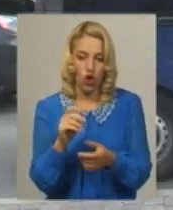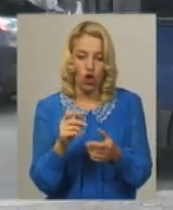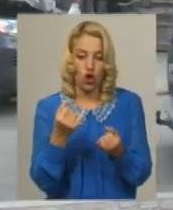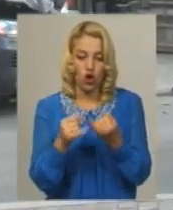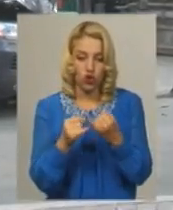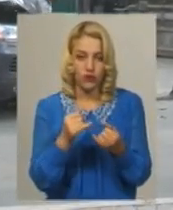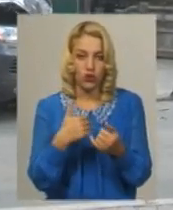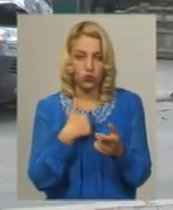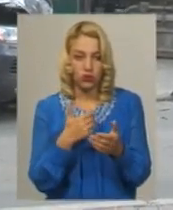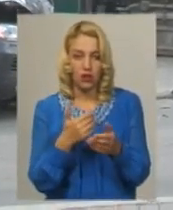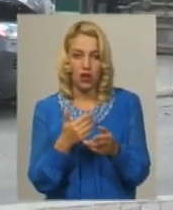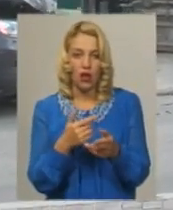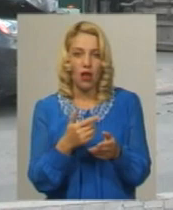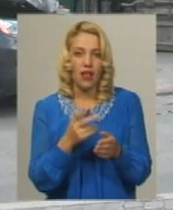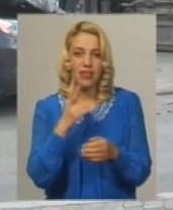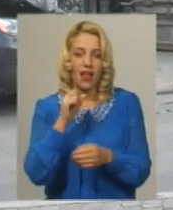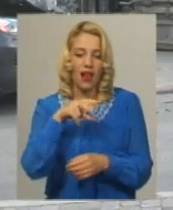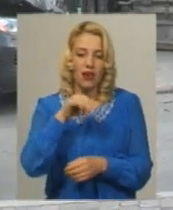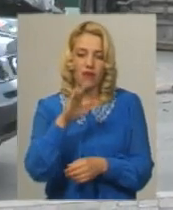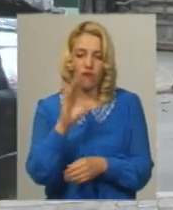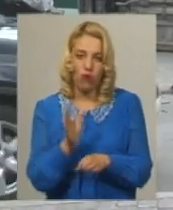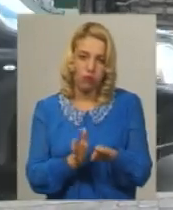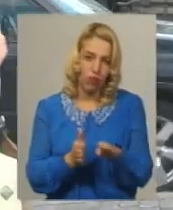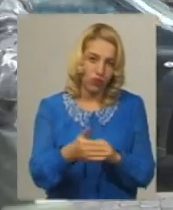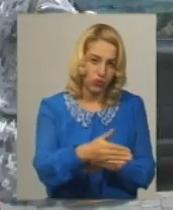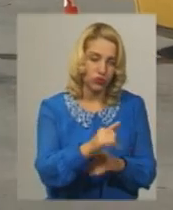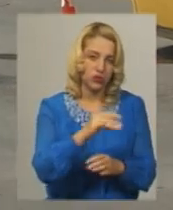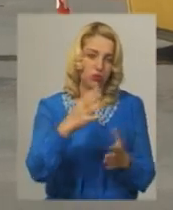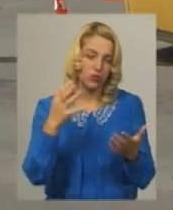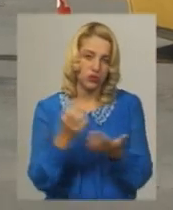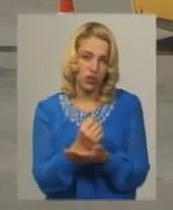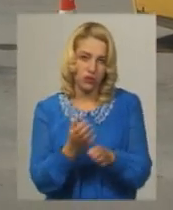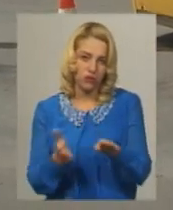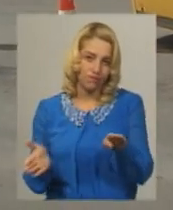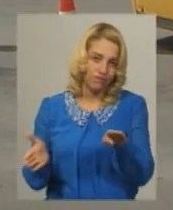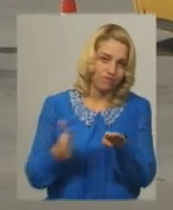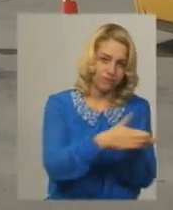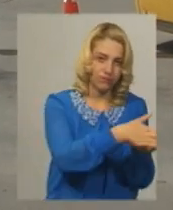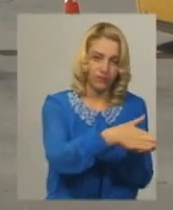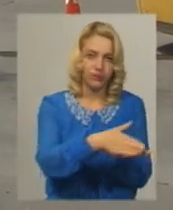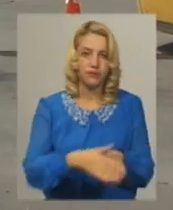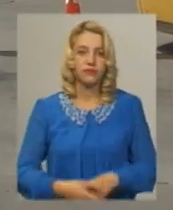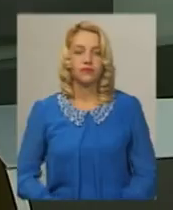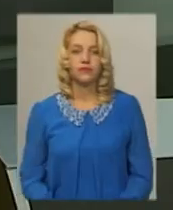повернути ліворуч. І виходить, він її зачепив, і вона перевернулася. Тетяна Ворожцова, Іван Мовчан,